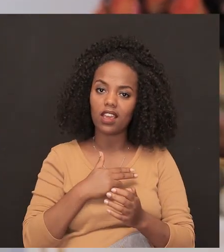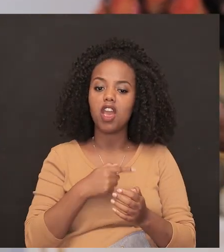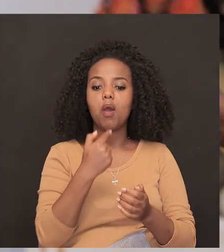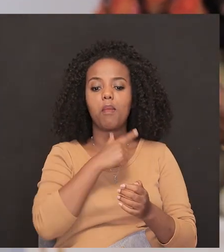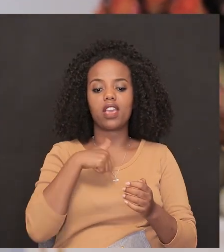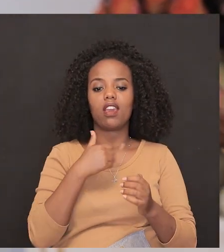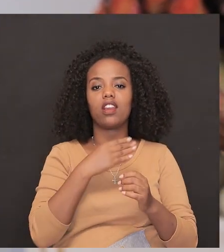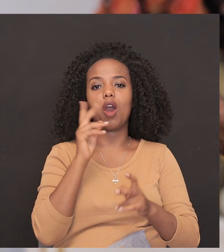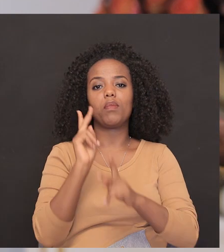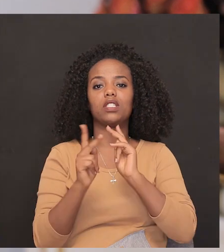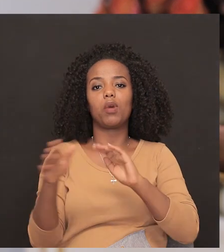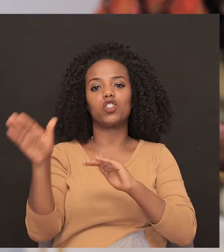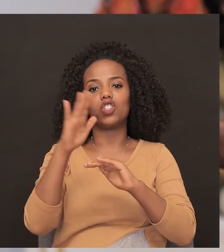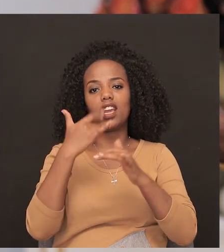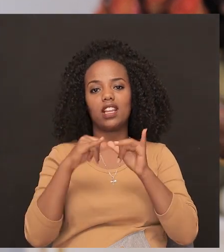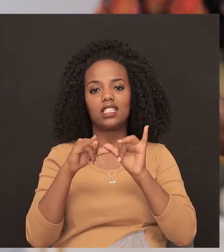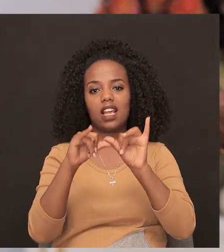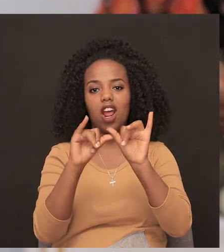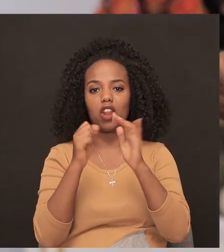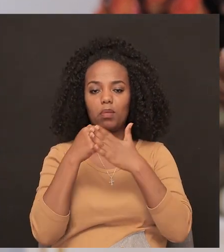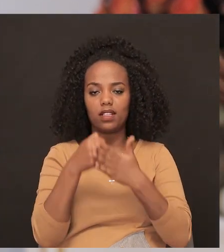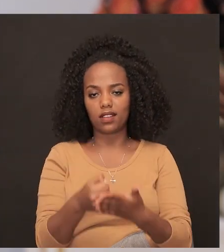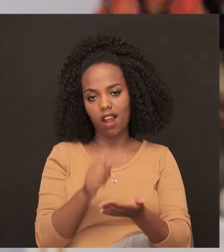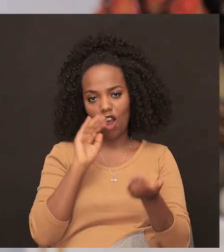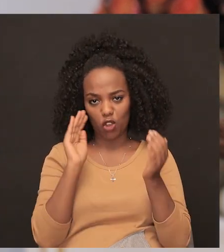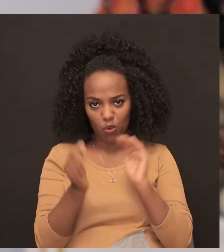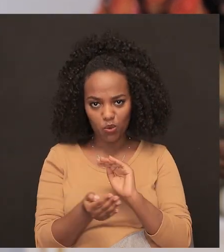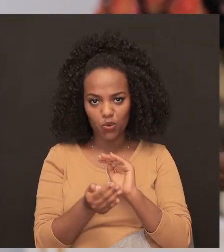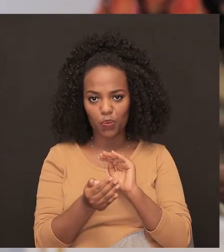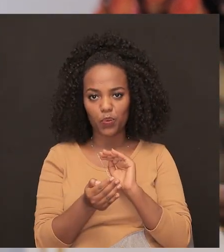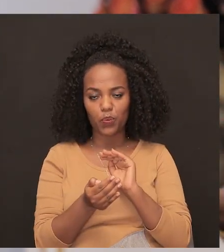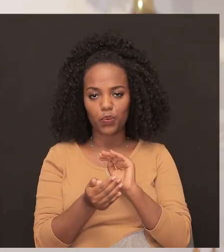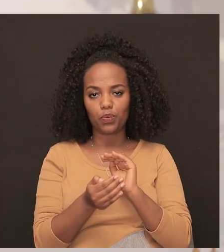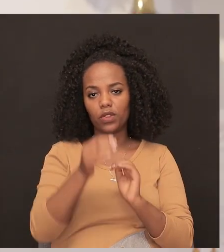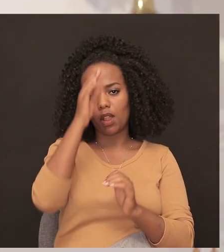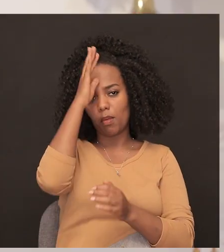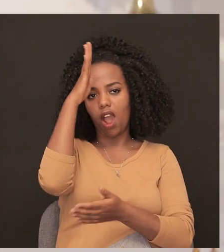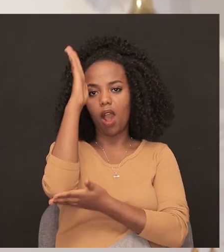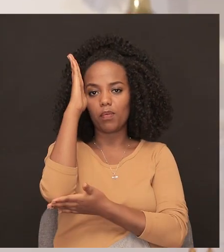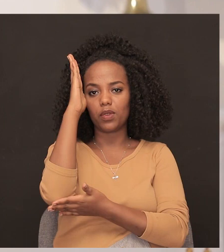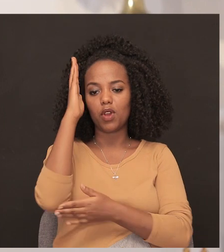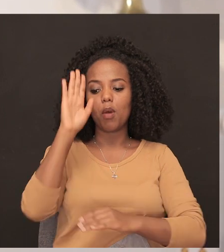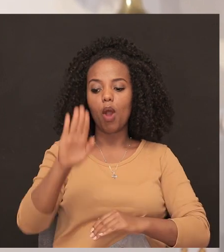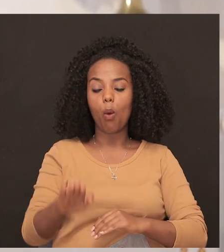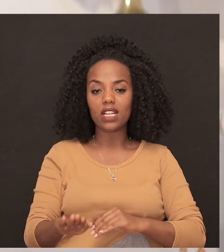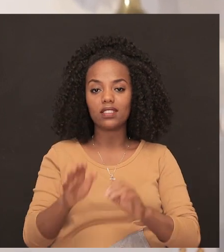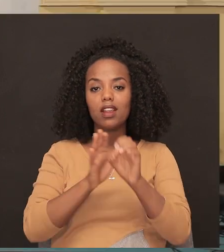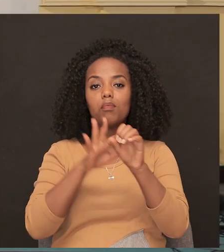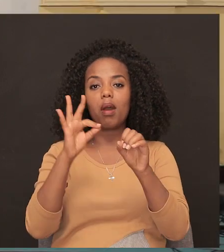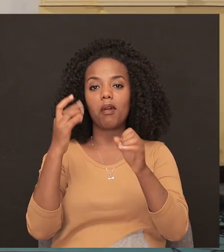ርህራሄ በእኛና በሕዝባችን ላይ ለዘላለም የጸና ይሁን በአብ